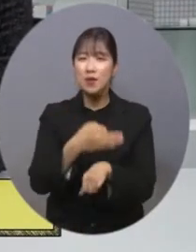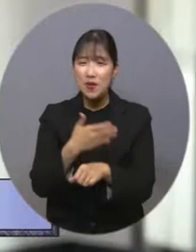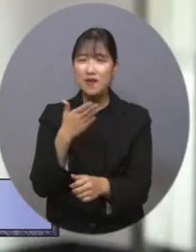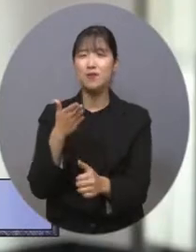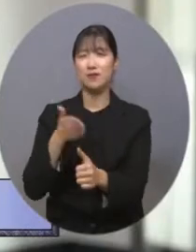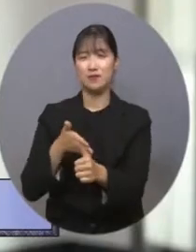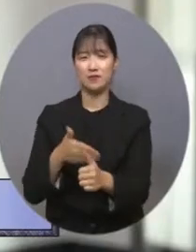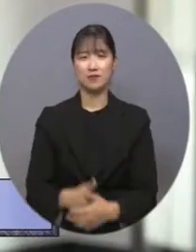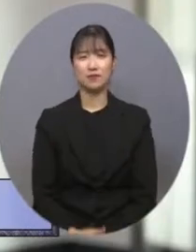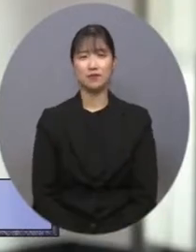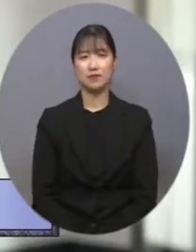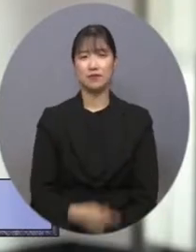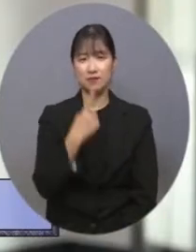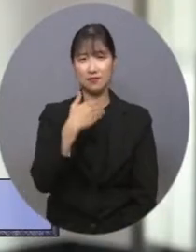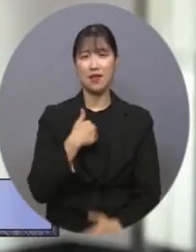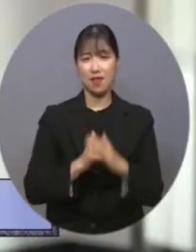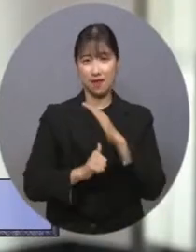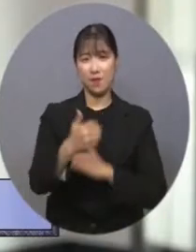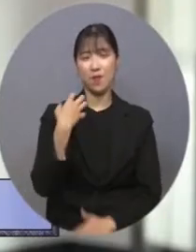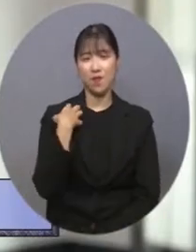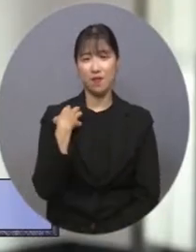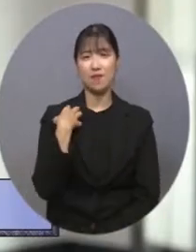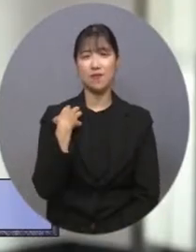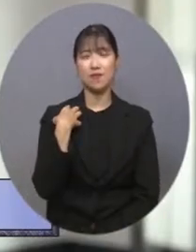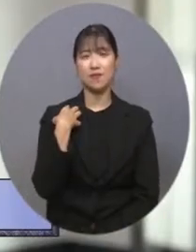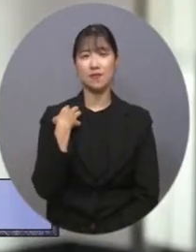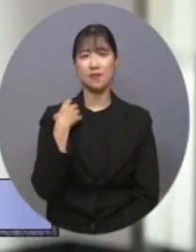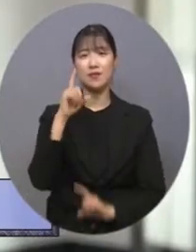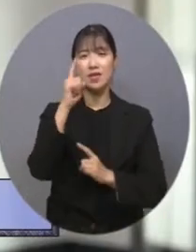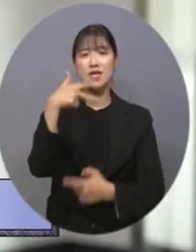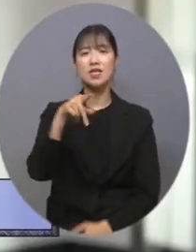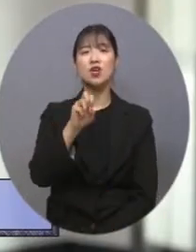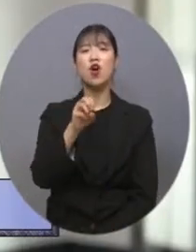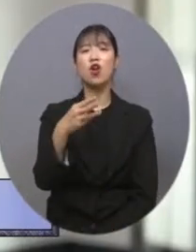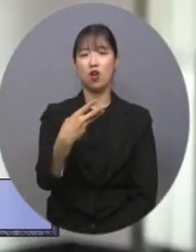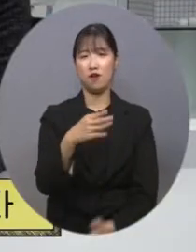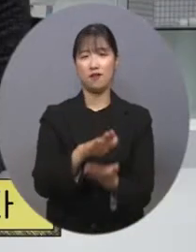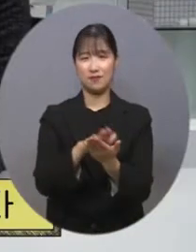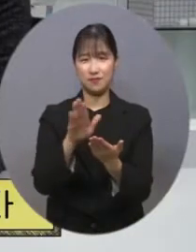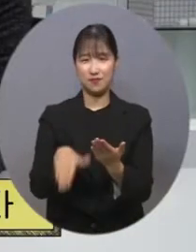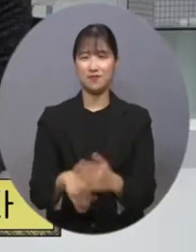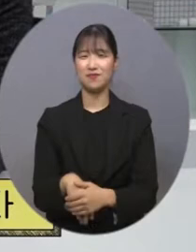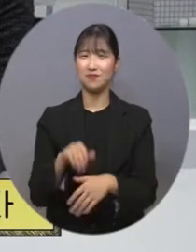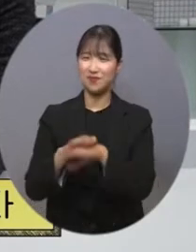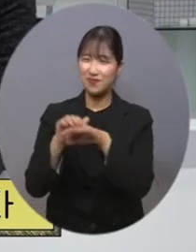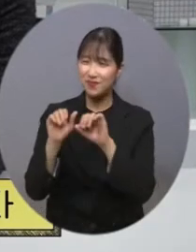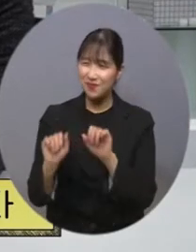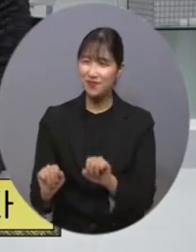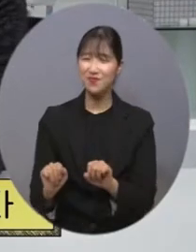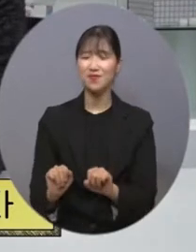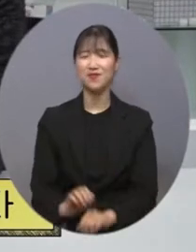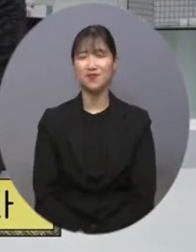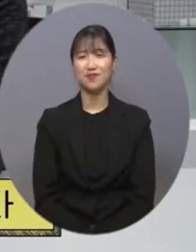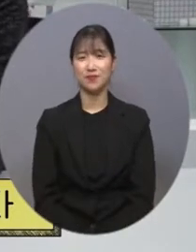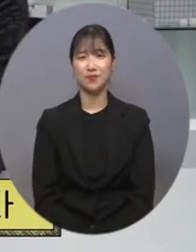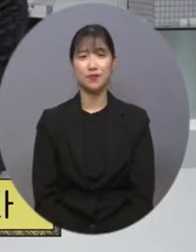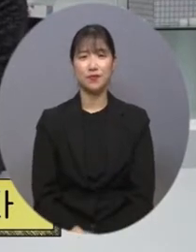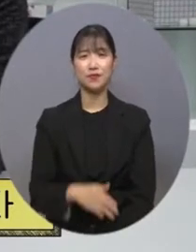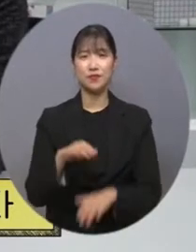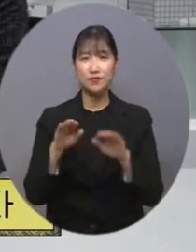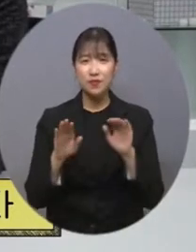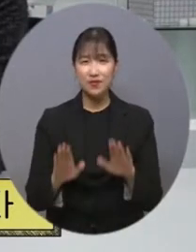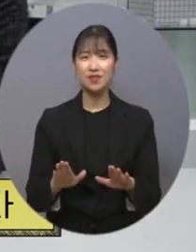부탁드릴게요. 예, 네, 저 위드림 대표를 맡고 있는 이정열이라고 합니다. 안녕하세요. 저희가